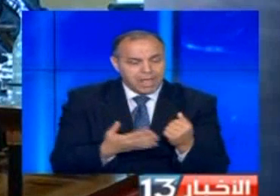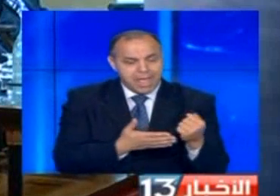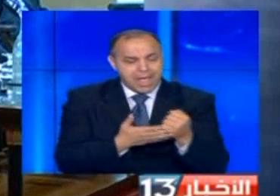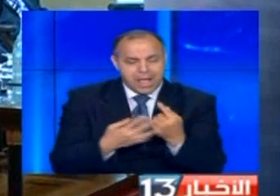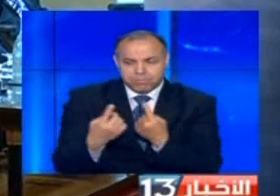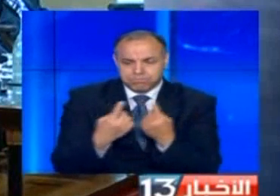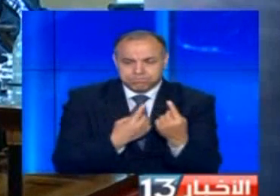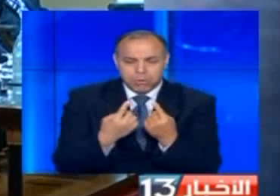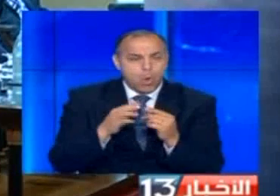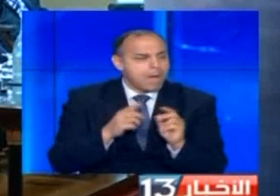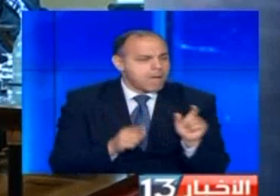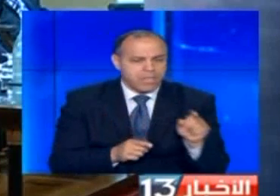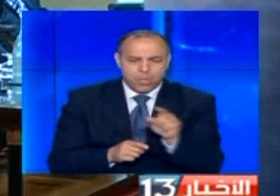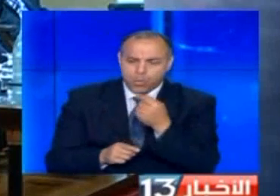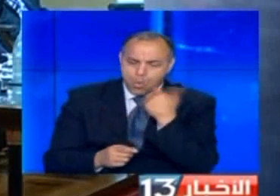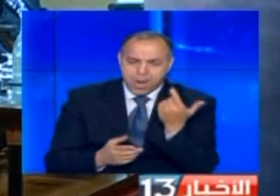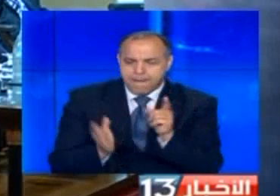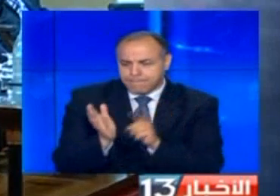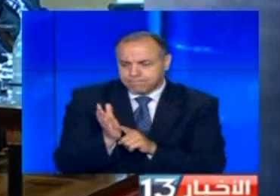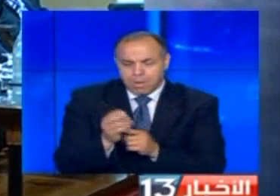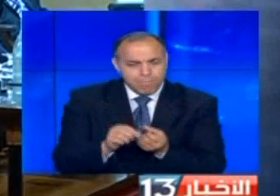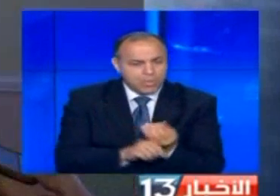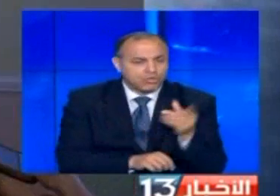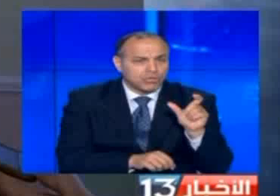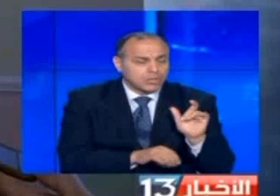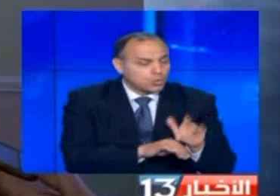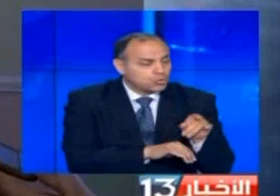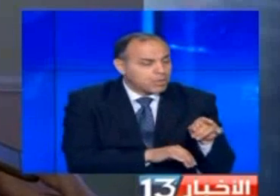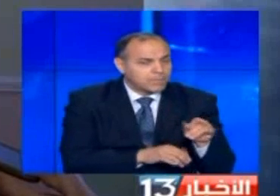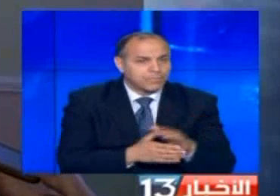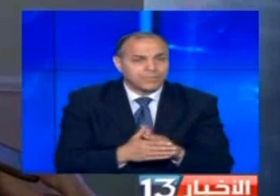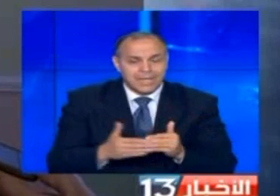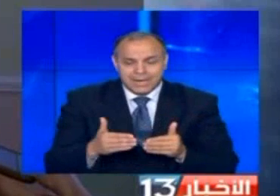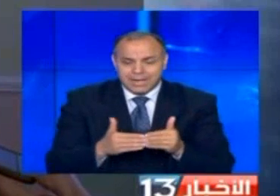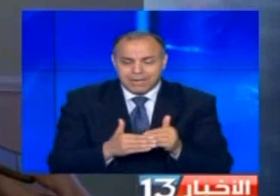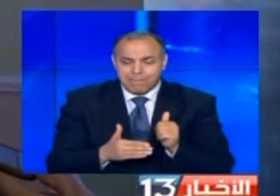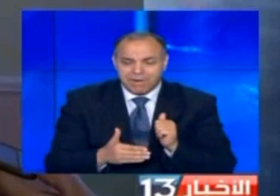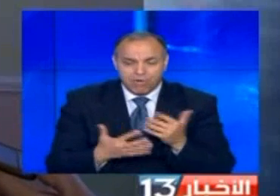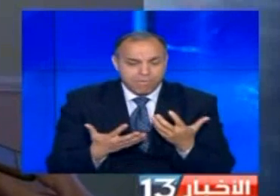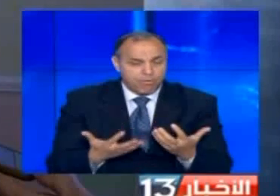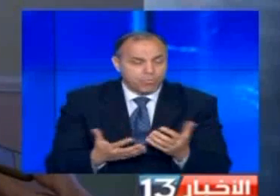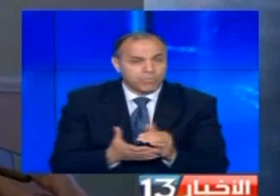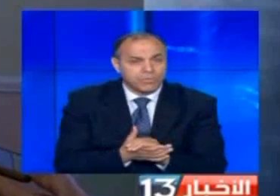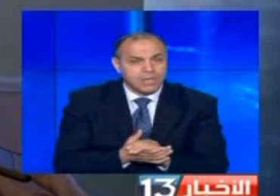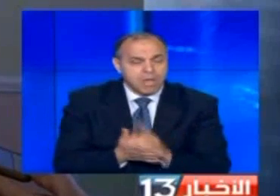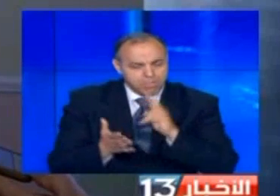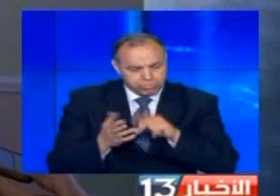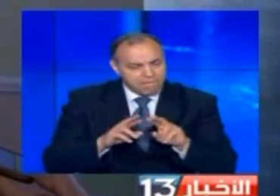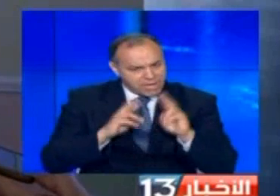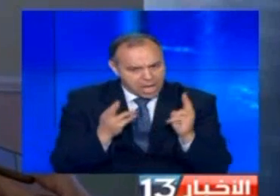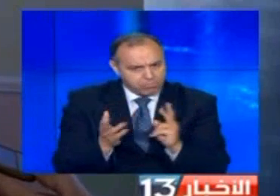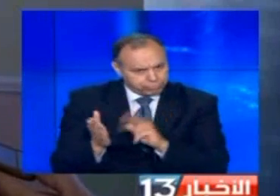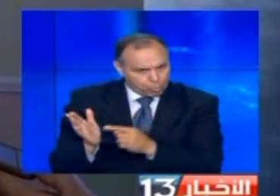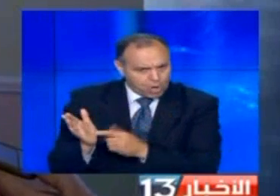النقاشات فيما بينهم من اجل تطوير منظومه المعطيات الشخصيه المقرر الخاص يحب يعمل معاهده دوليه